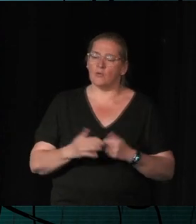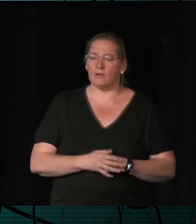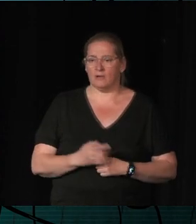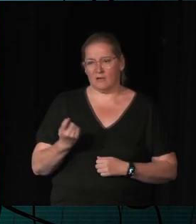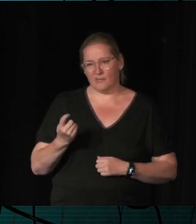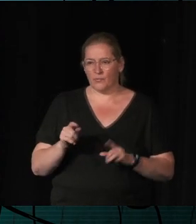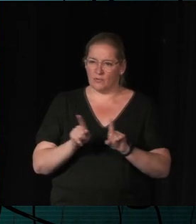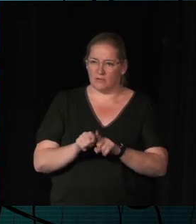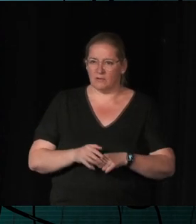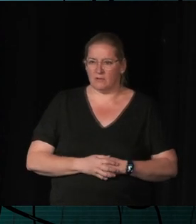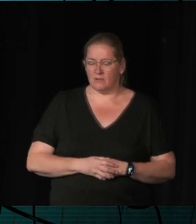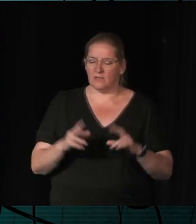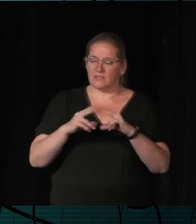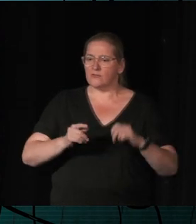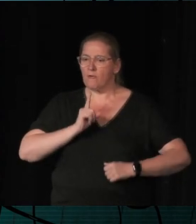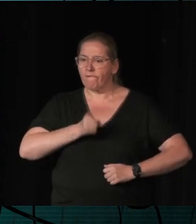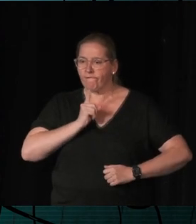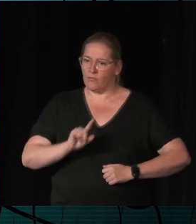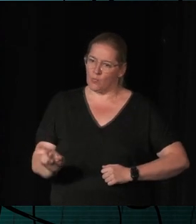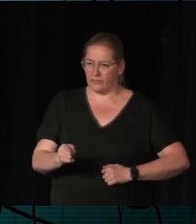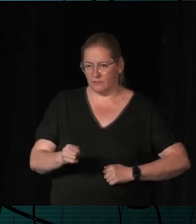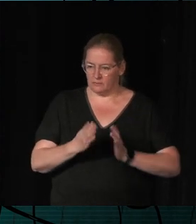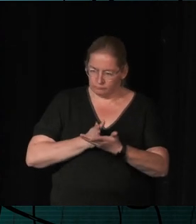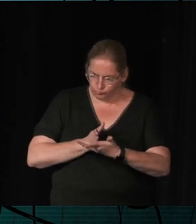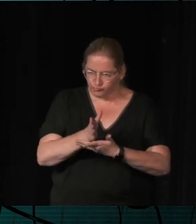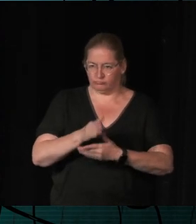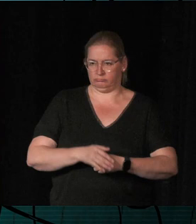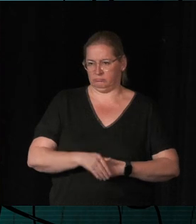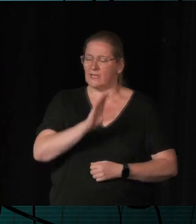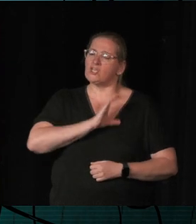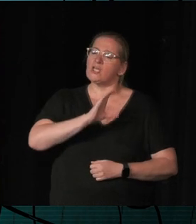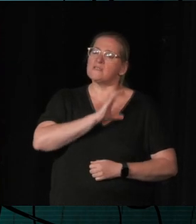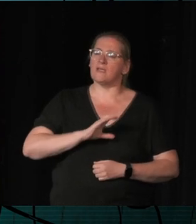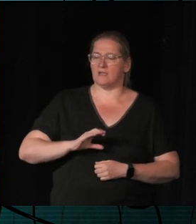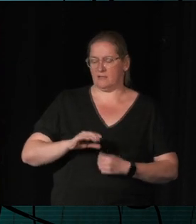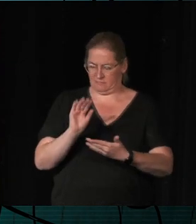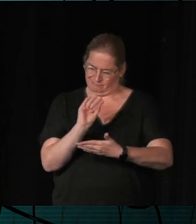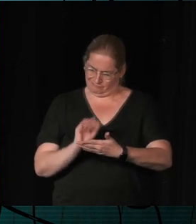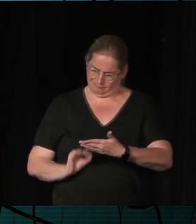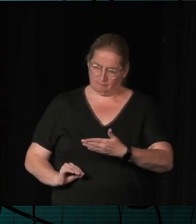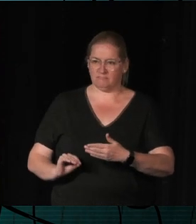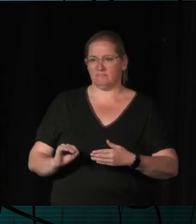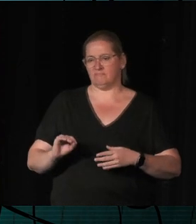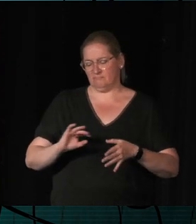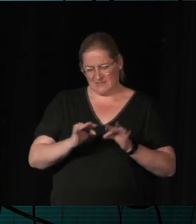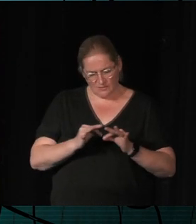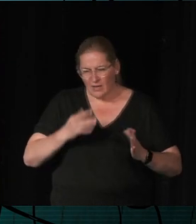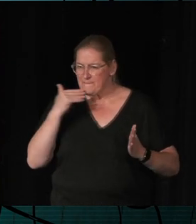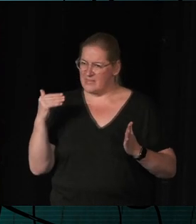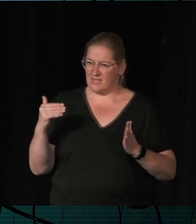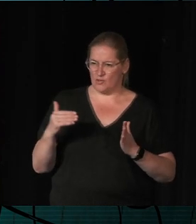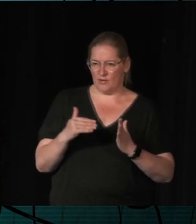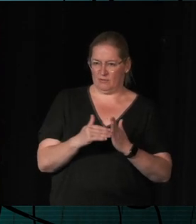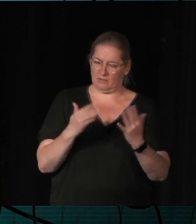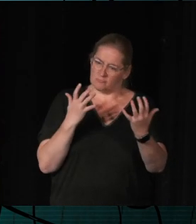autoritariste dans la narration, c'est-à-dire que je vais essayer d'écrire la meilleure histoire avec mes moyens, je vais essayer de la mettre en